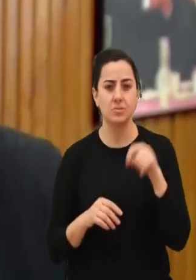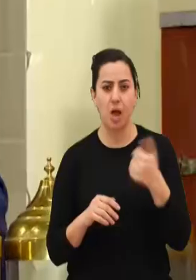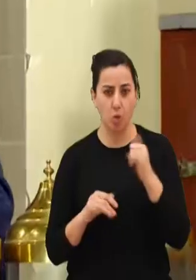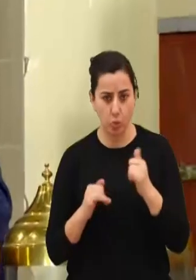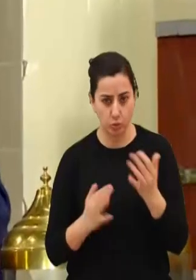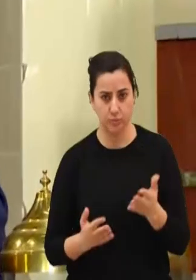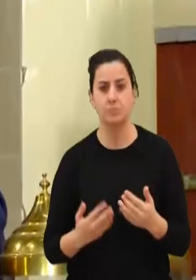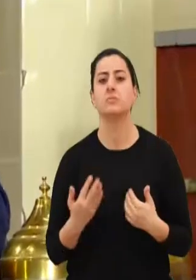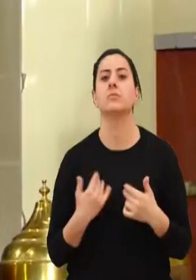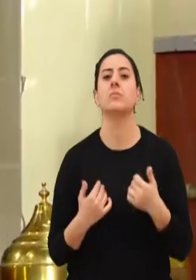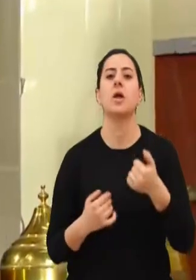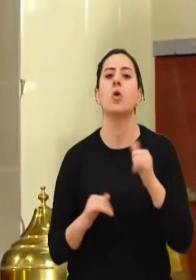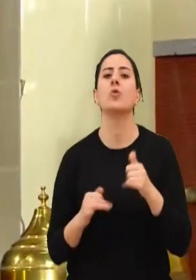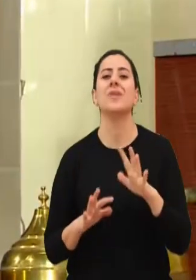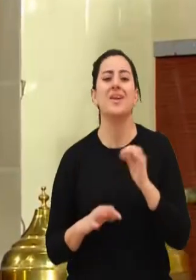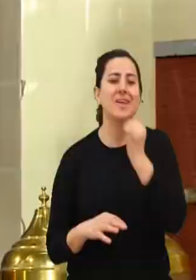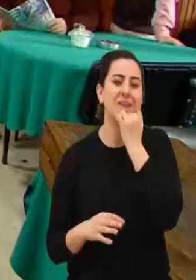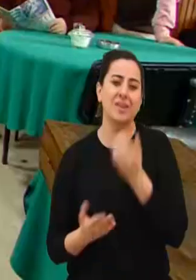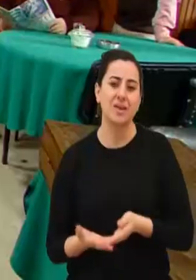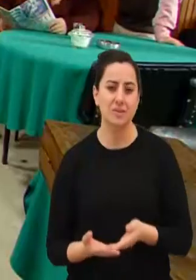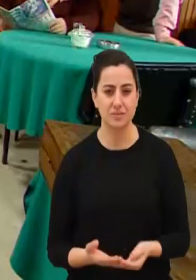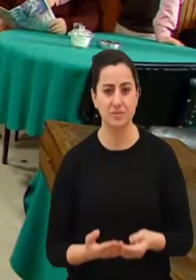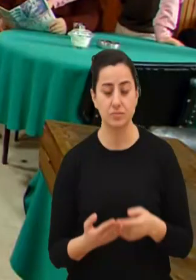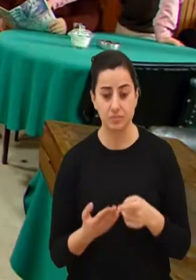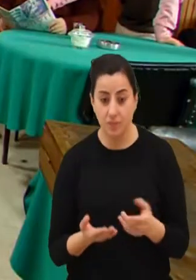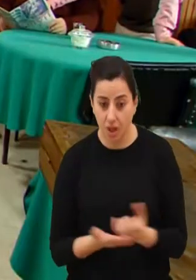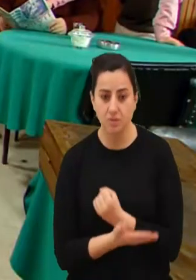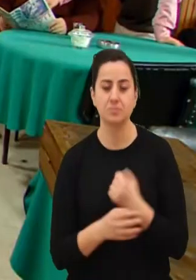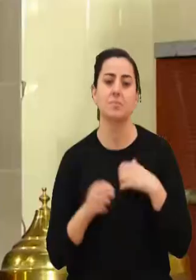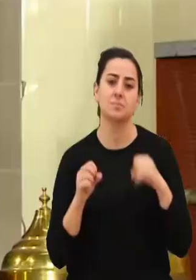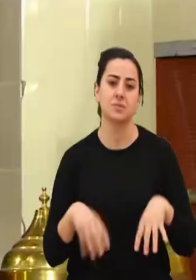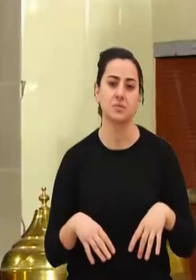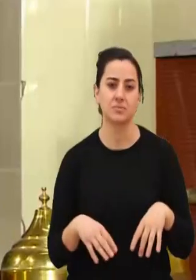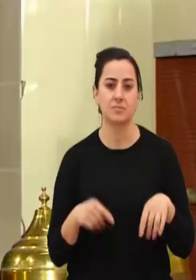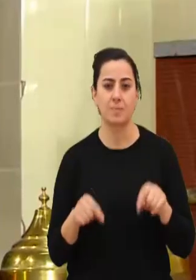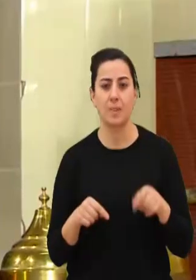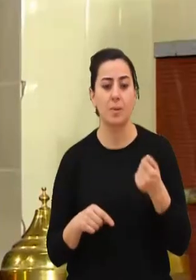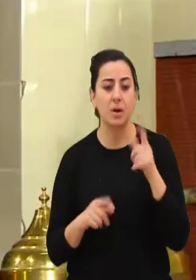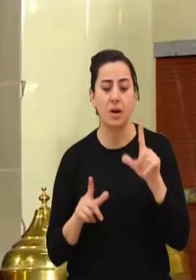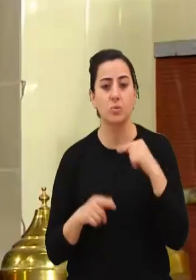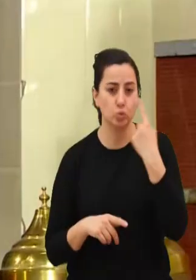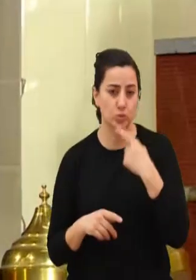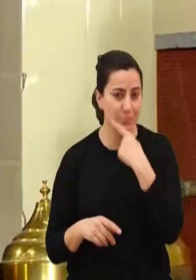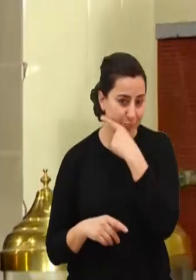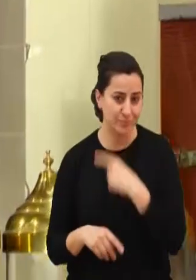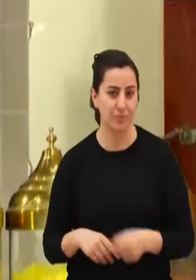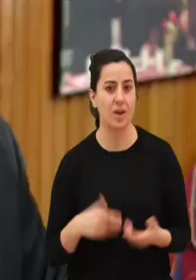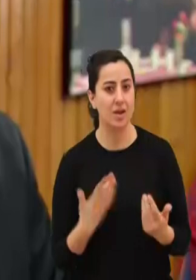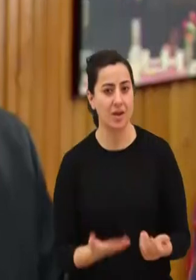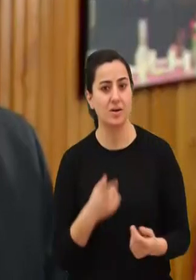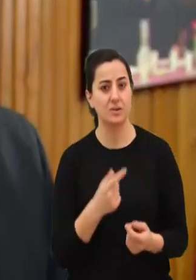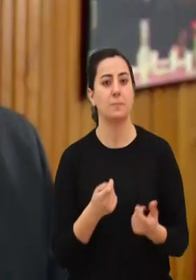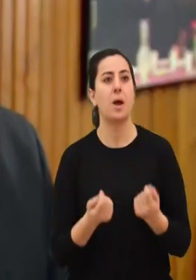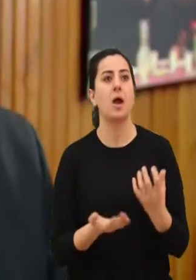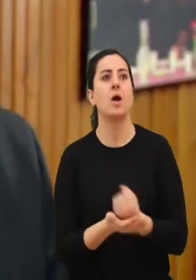başladın? Yok be oğlum. Geçici bir süreliğine ya. Tutturunca gene bırakacağım. Bu ara çok para lazım biliyor musun? İyi de Mesut abi böyle